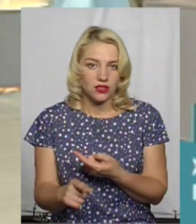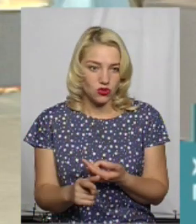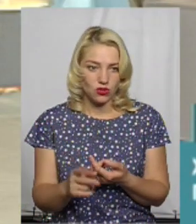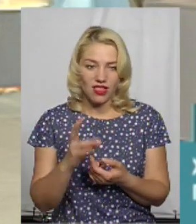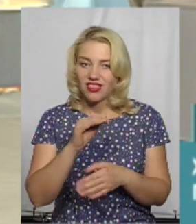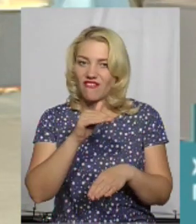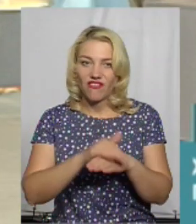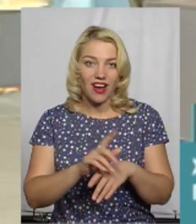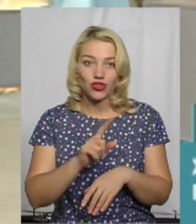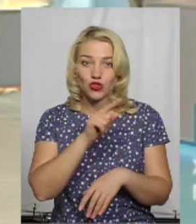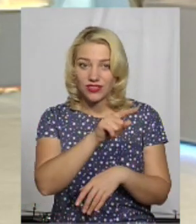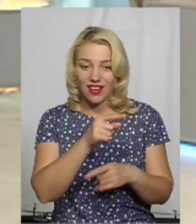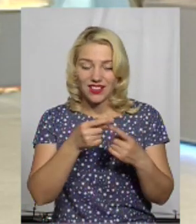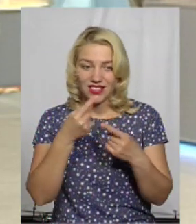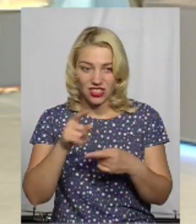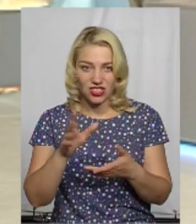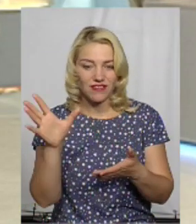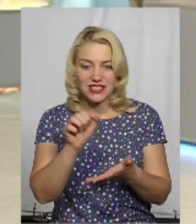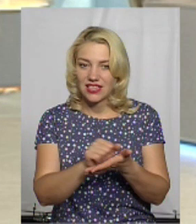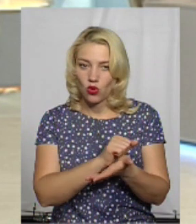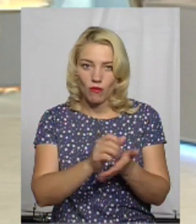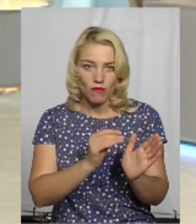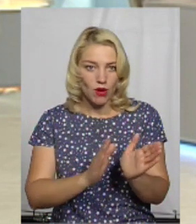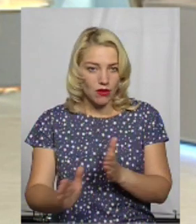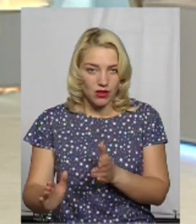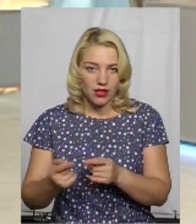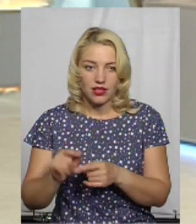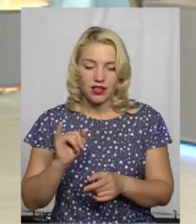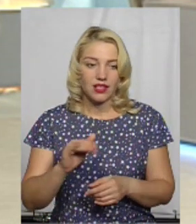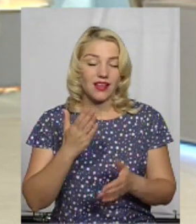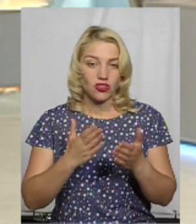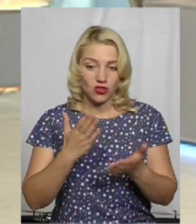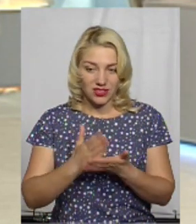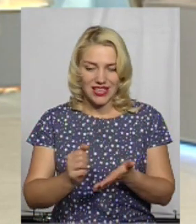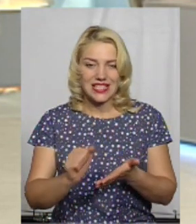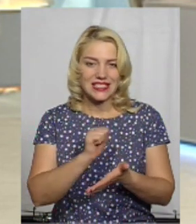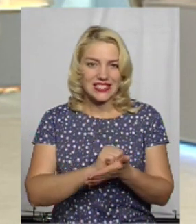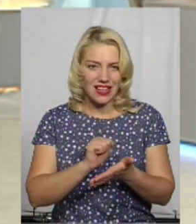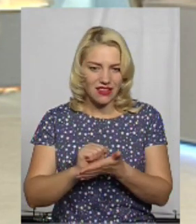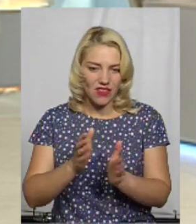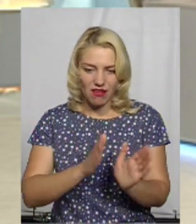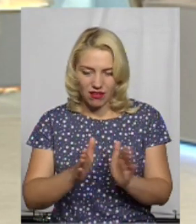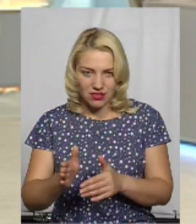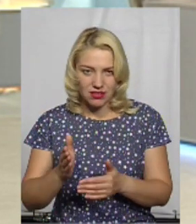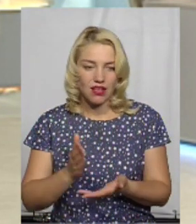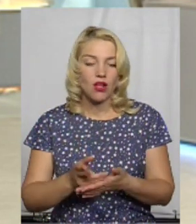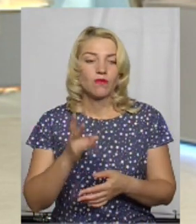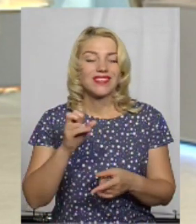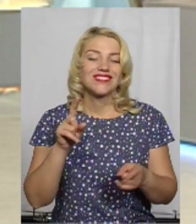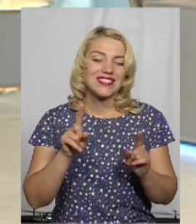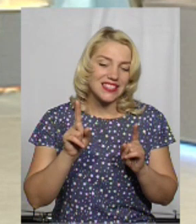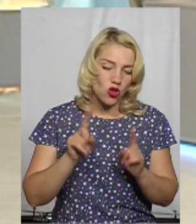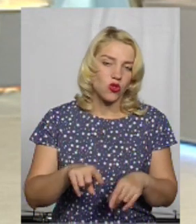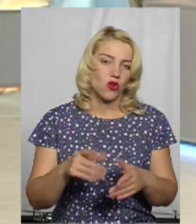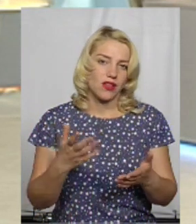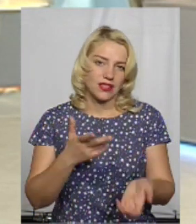не факт, що та інша має ті всі сертифікати. По-друге, якщо вона навіть і має сертифікат, ну, то я думаю, що все одно